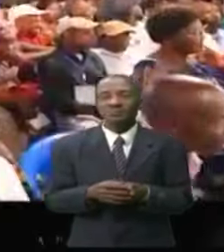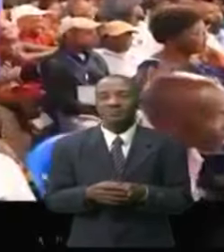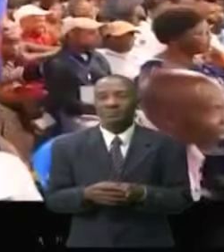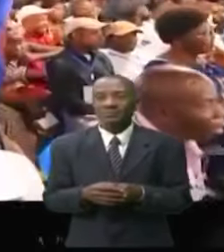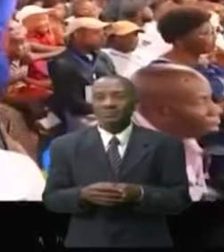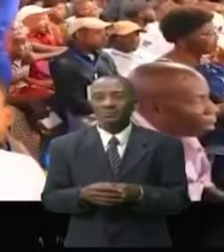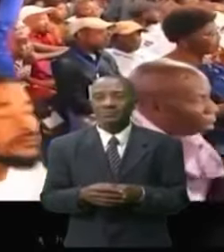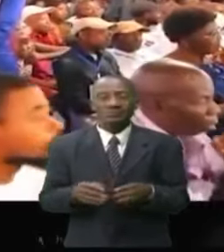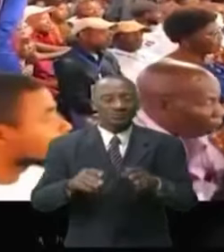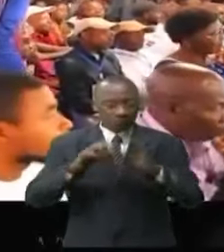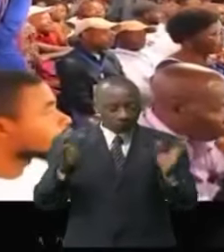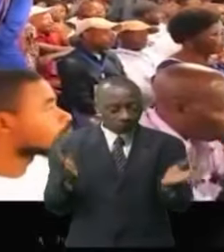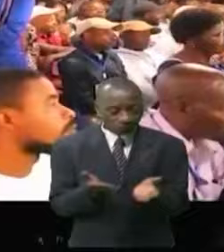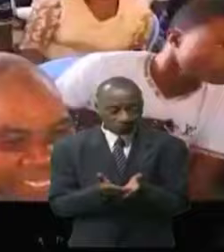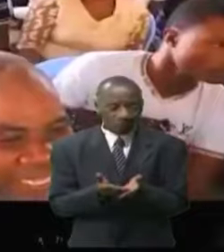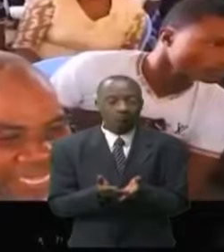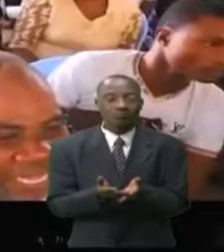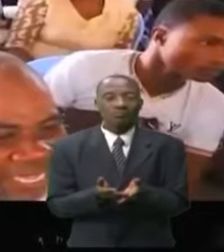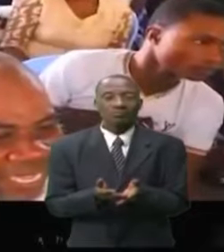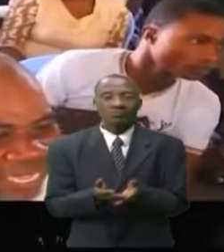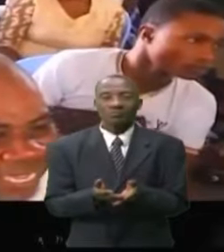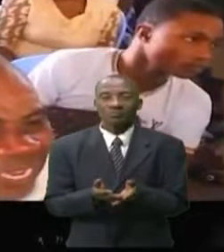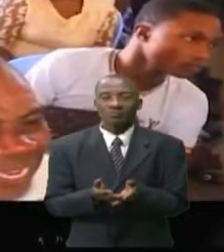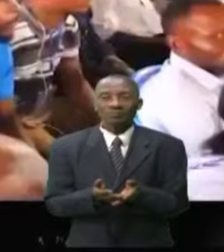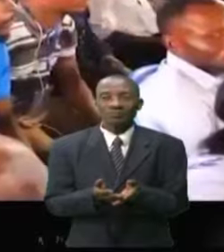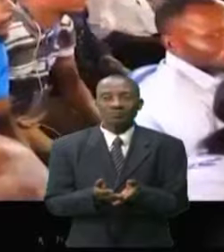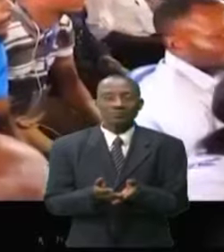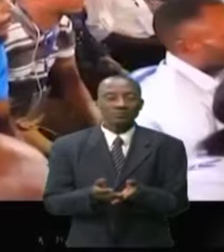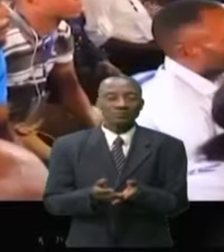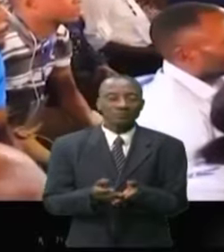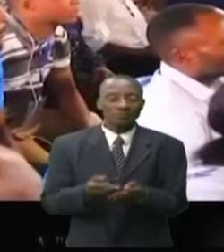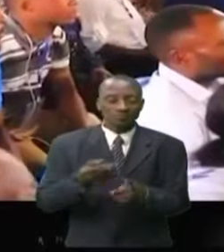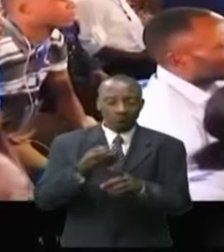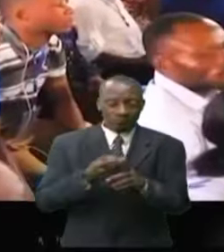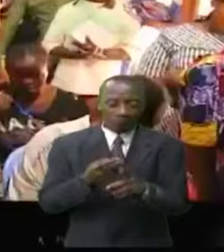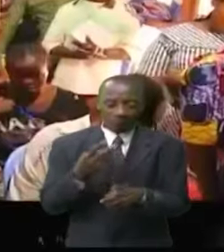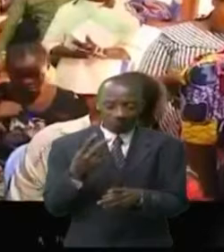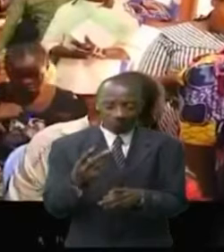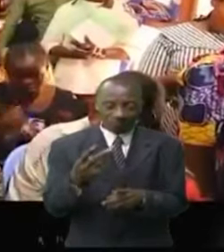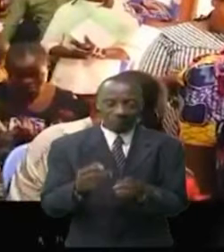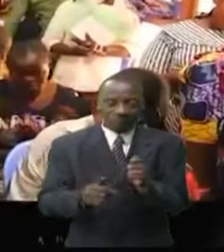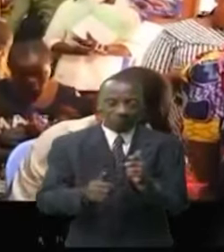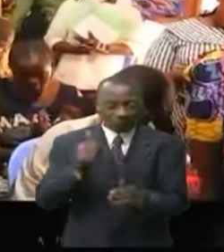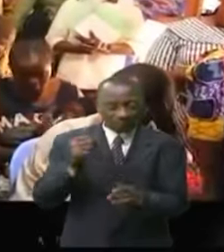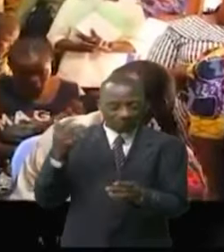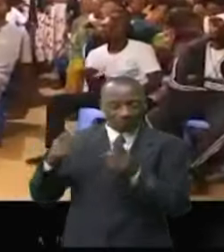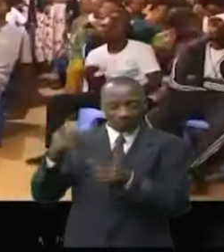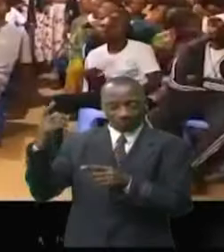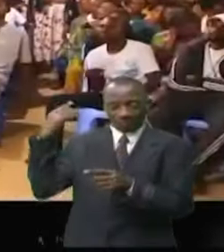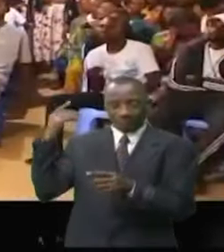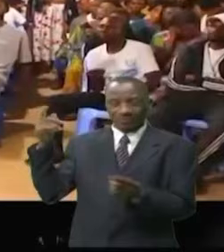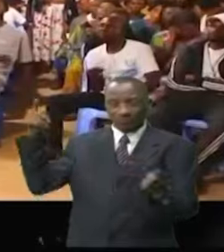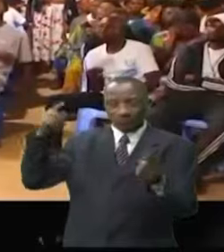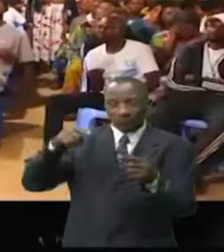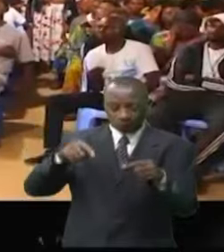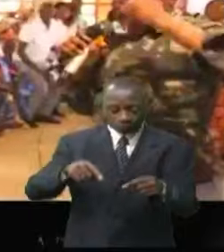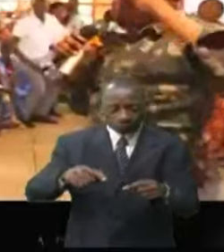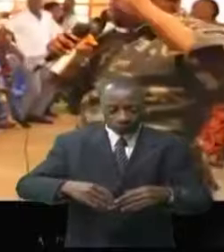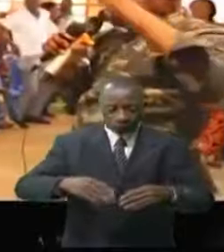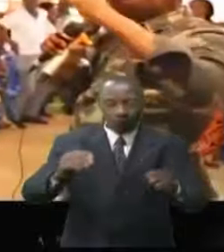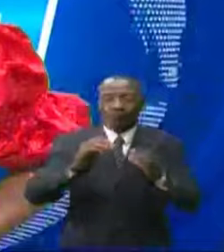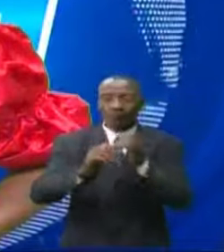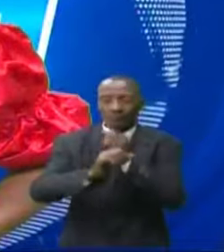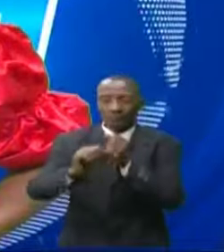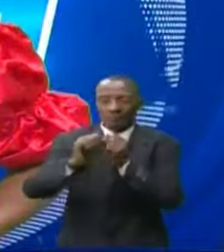ainsi une campagne électorale très engagée à partir du 20 novembre et invite ant à se tenir